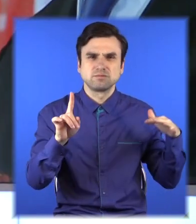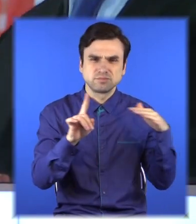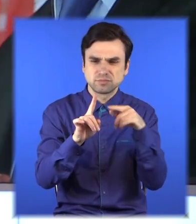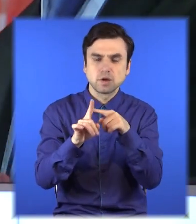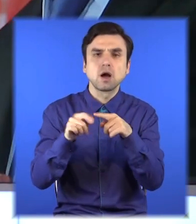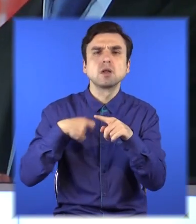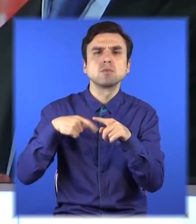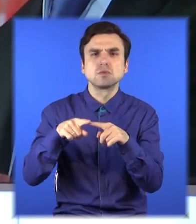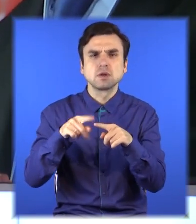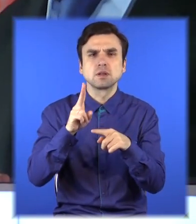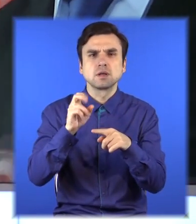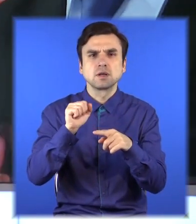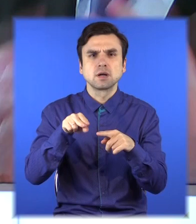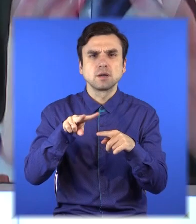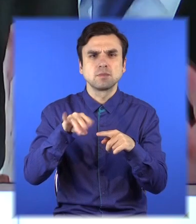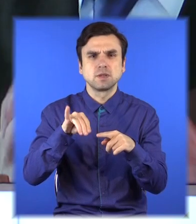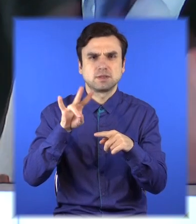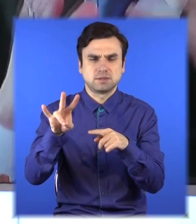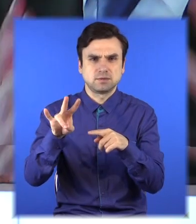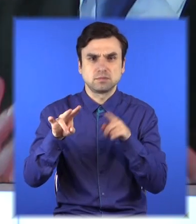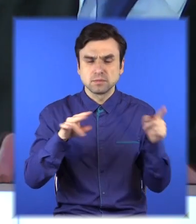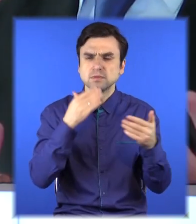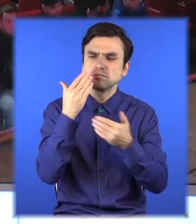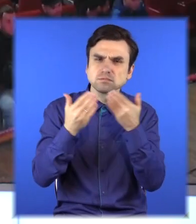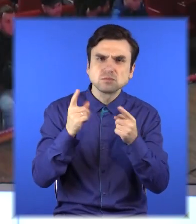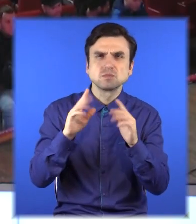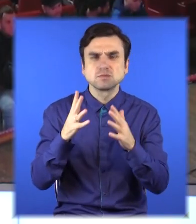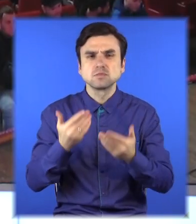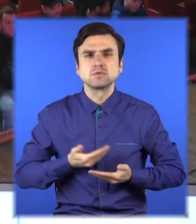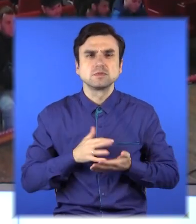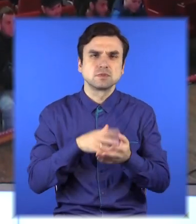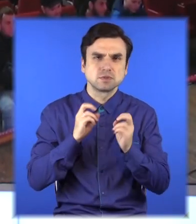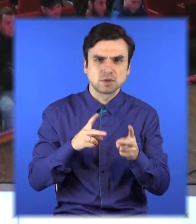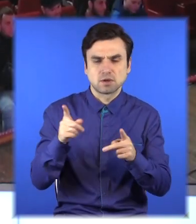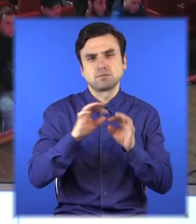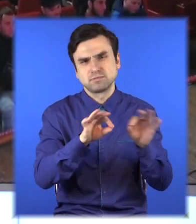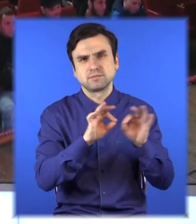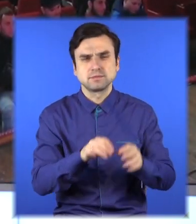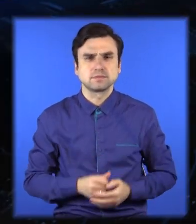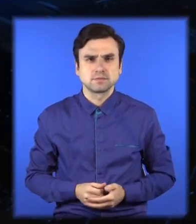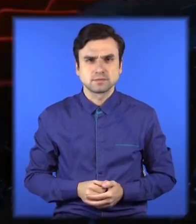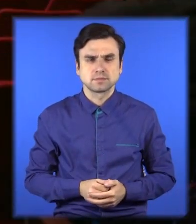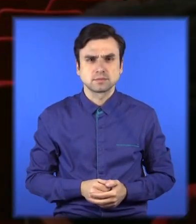поспілкуватися з Сергієм Капліним та запитати про те, що їх турбує. Більше – далі в репортажі.